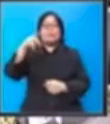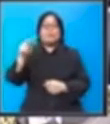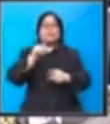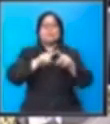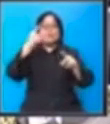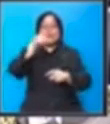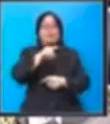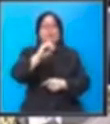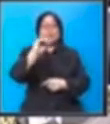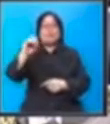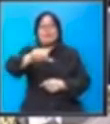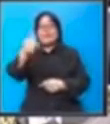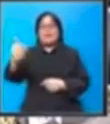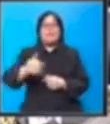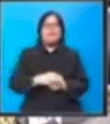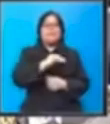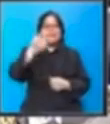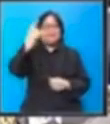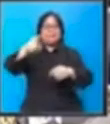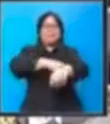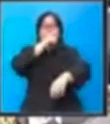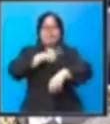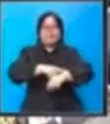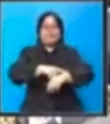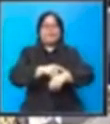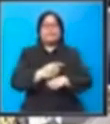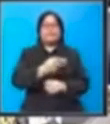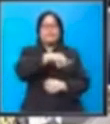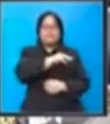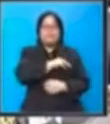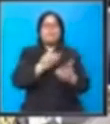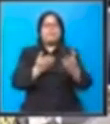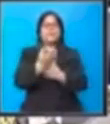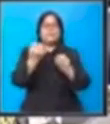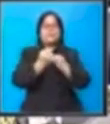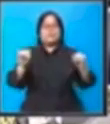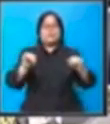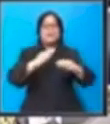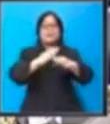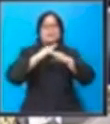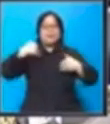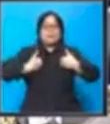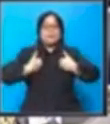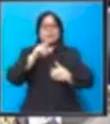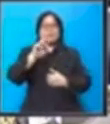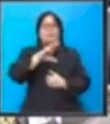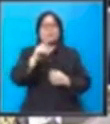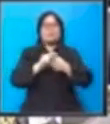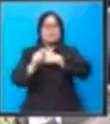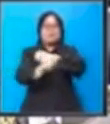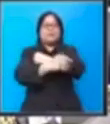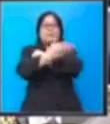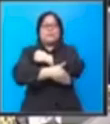tapi juga zoo-zoo lain, dan bagi tindakan jangka panjang, Kementerian Tenaga dan Sumber Asli melalui Jabatan Perlindungan Hidupan Liar dan Taman Negara